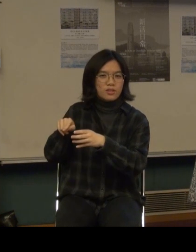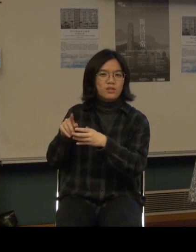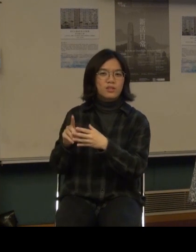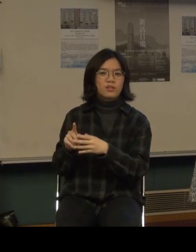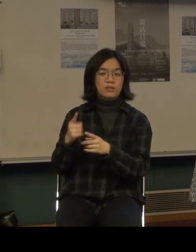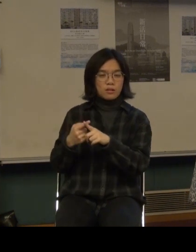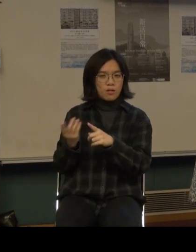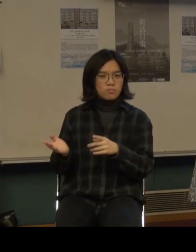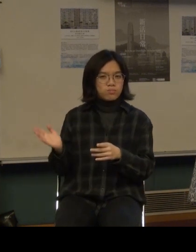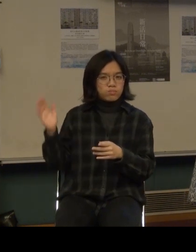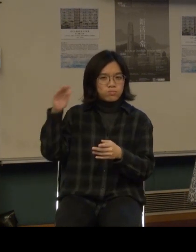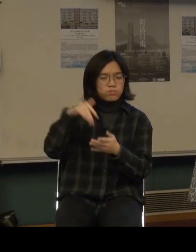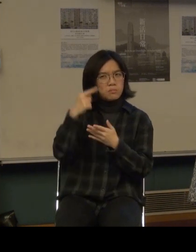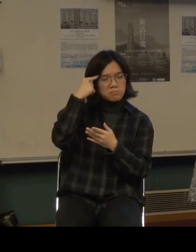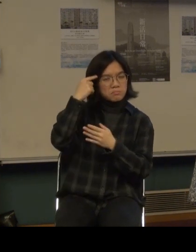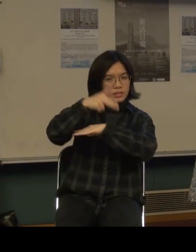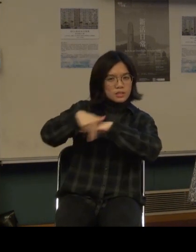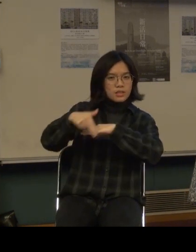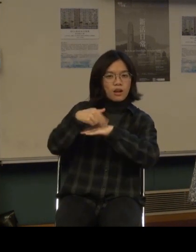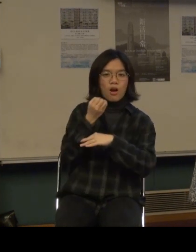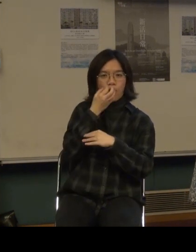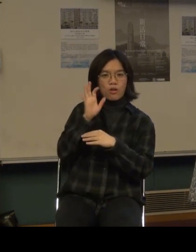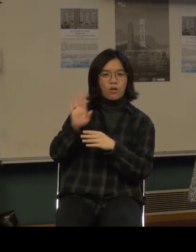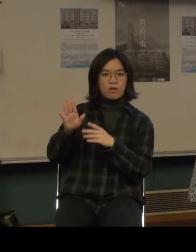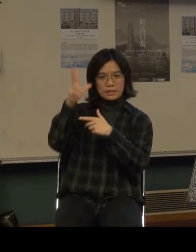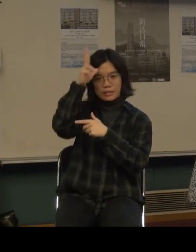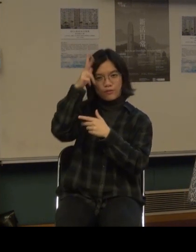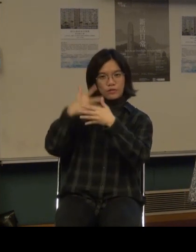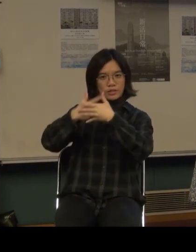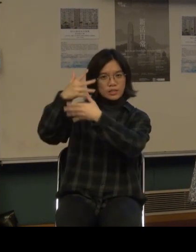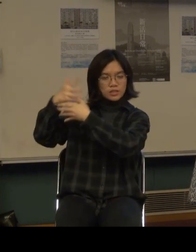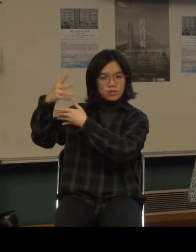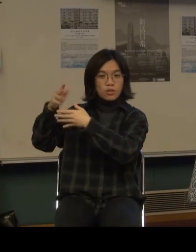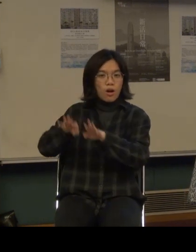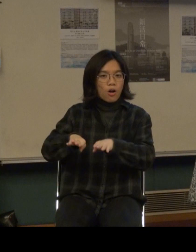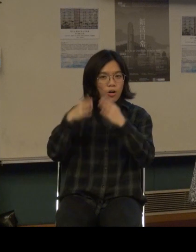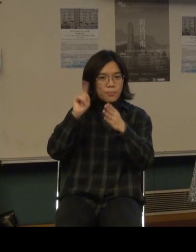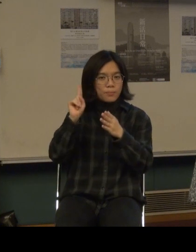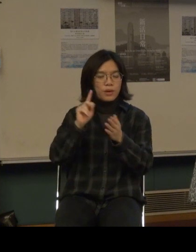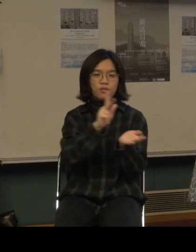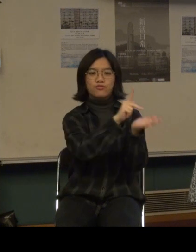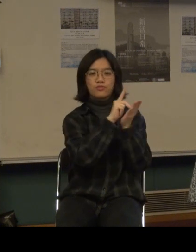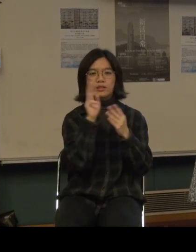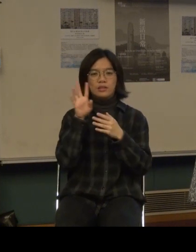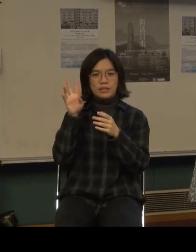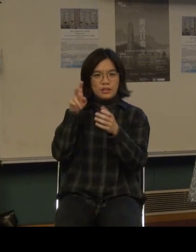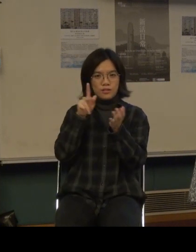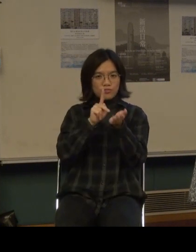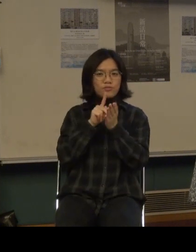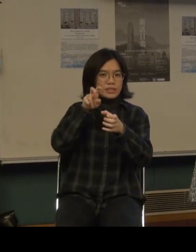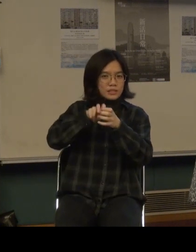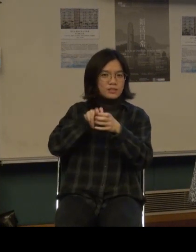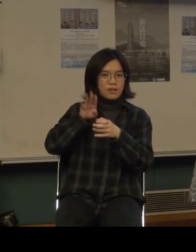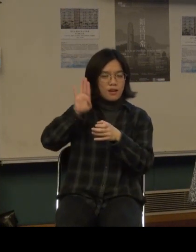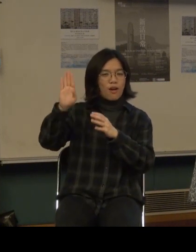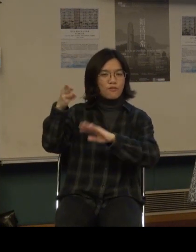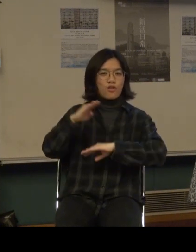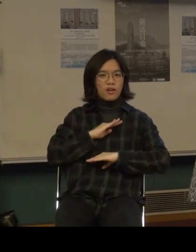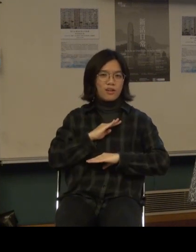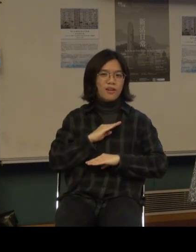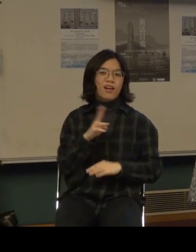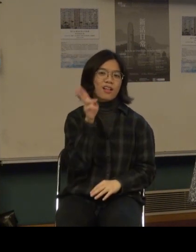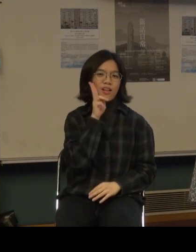共的建築的時候，都是採用一些西式的傳統的建築 的樣式的。